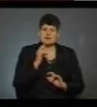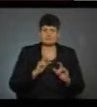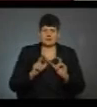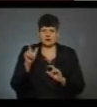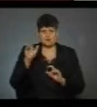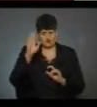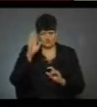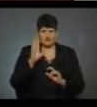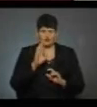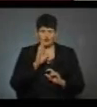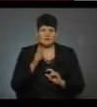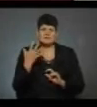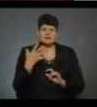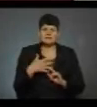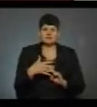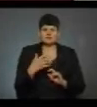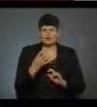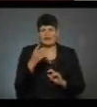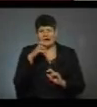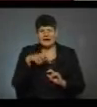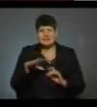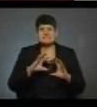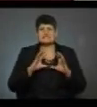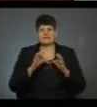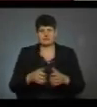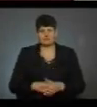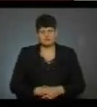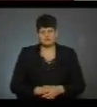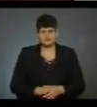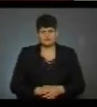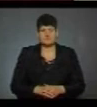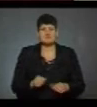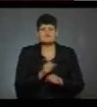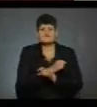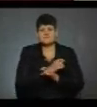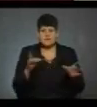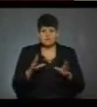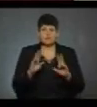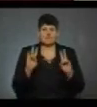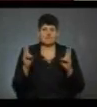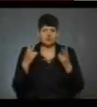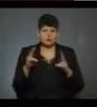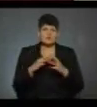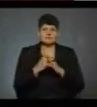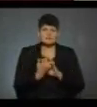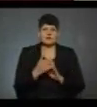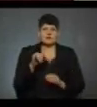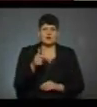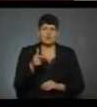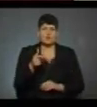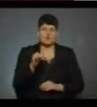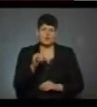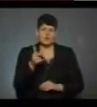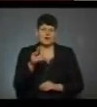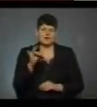50 країн світу, повідомив Петро Сельський. Вибух у клубі села Угринів Підгаєцького району стався через поламану